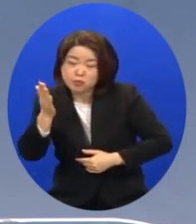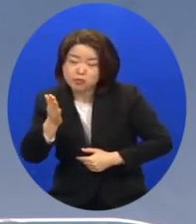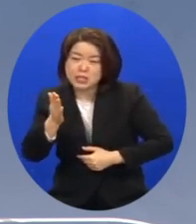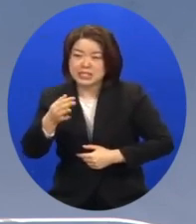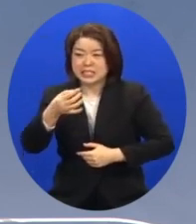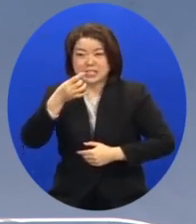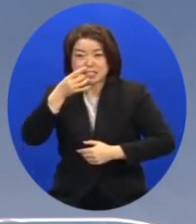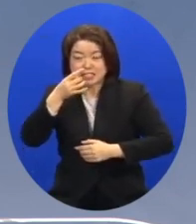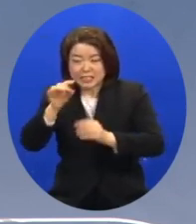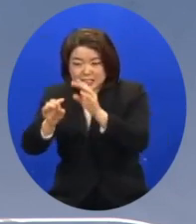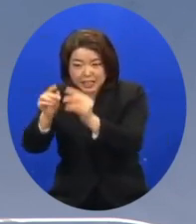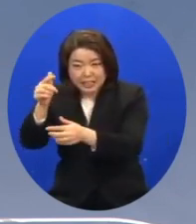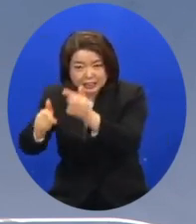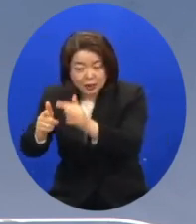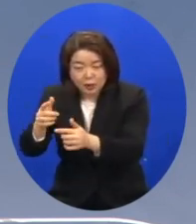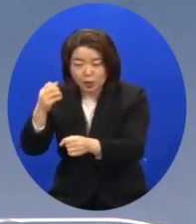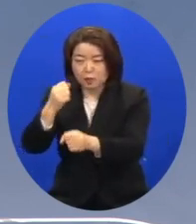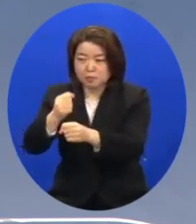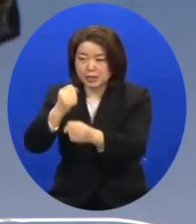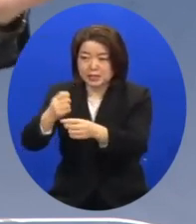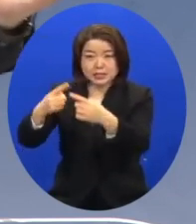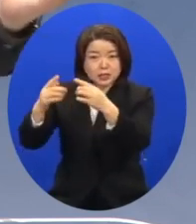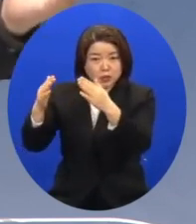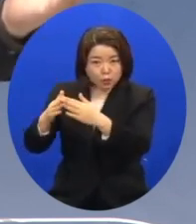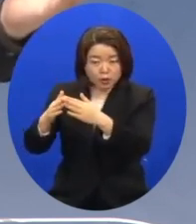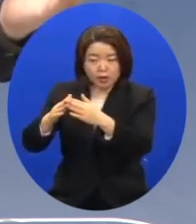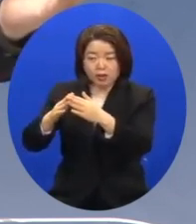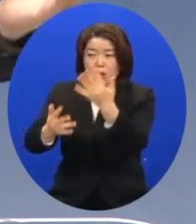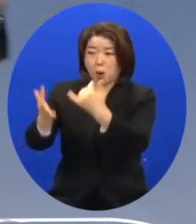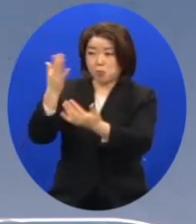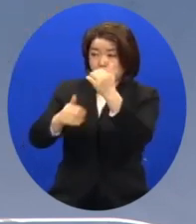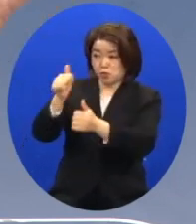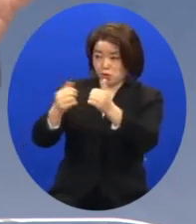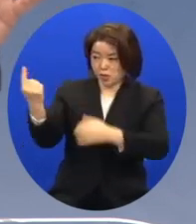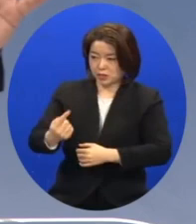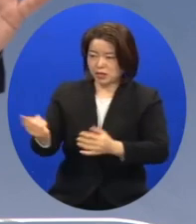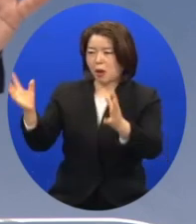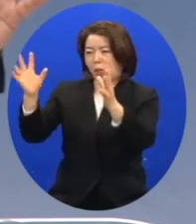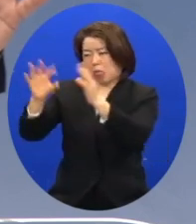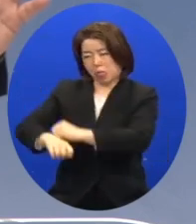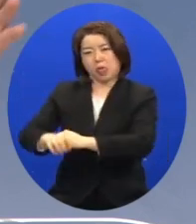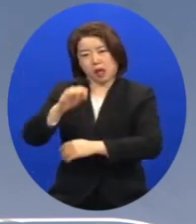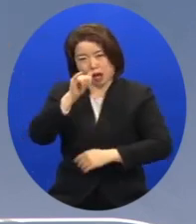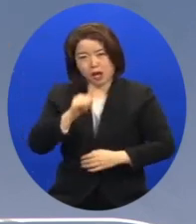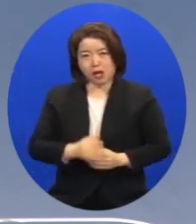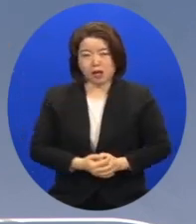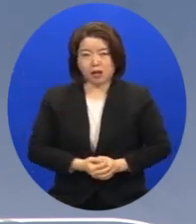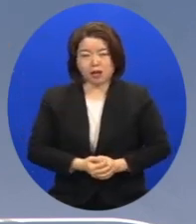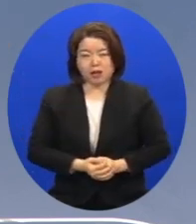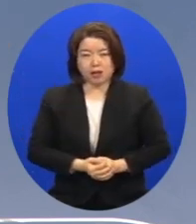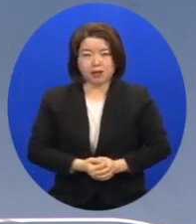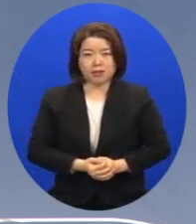만든 교회가 있는데 이런 교회는 다 불타 버림 불 시험이 올 때